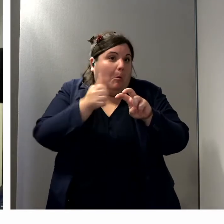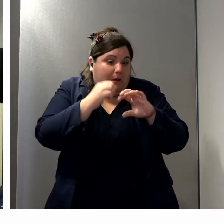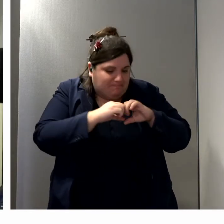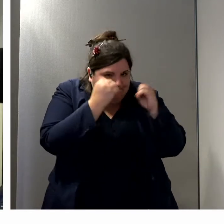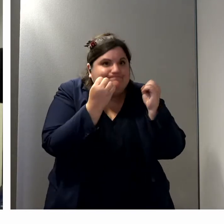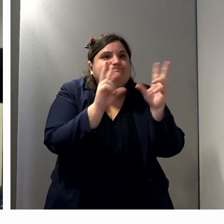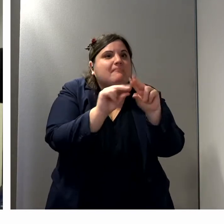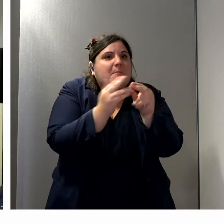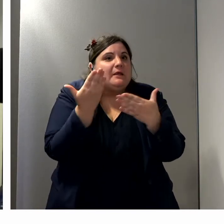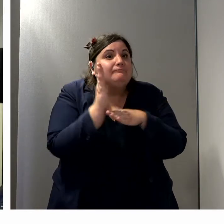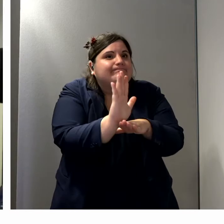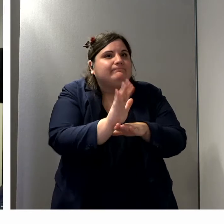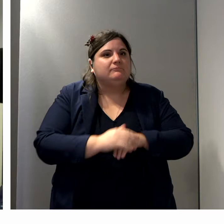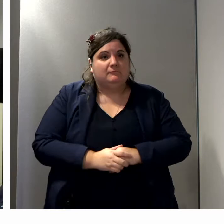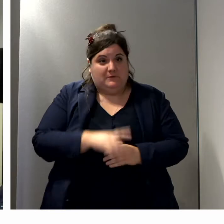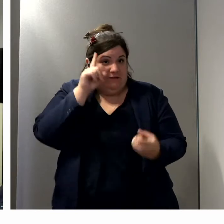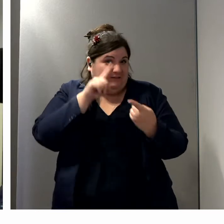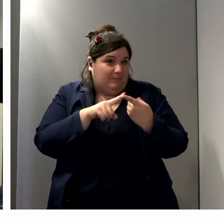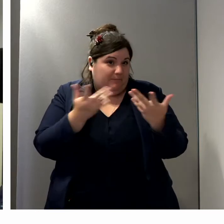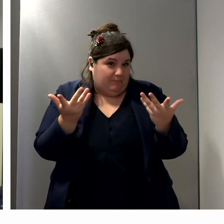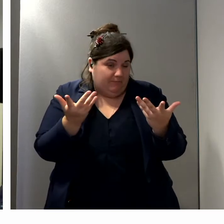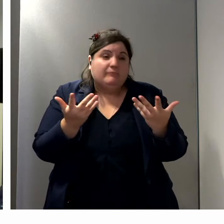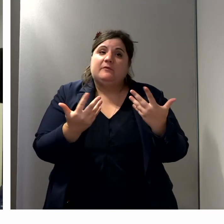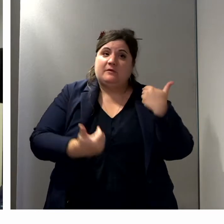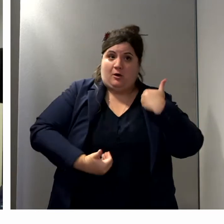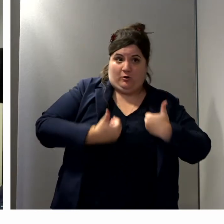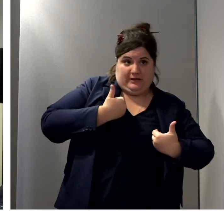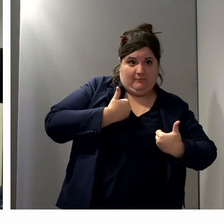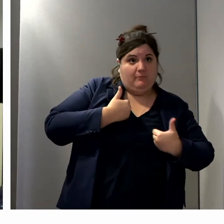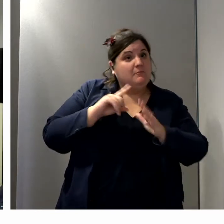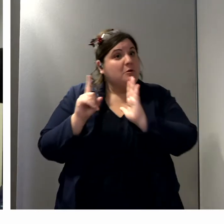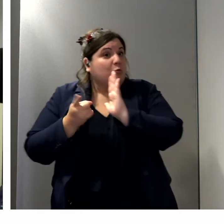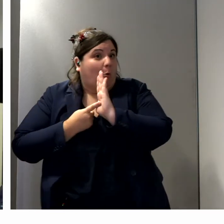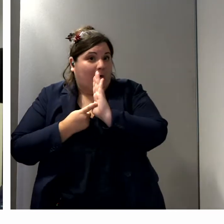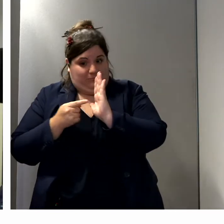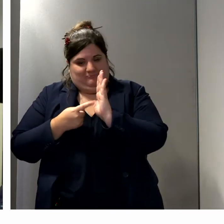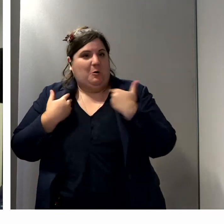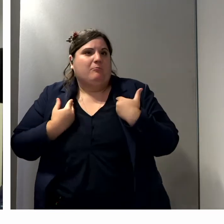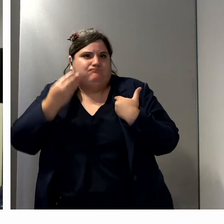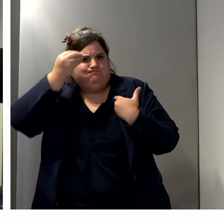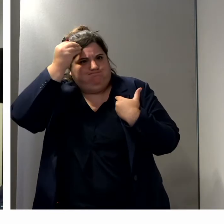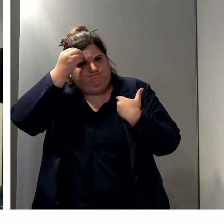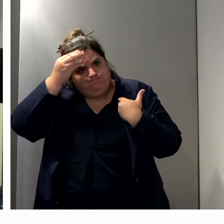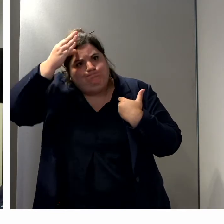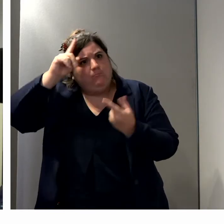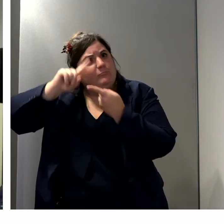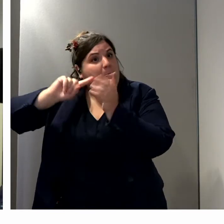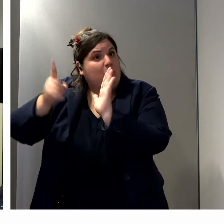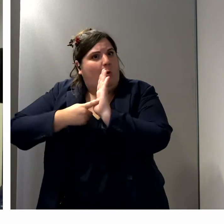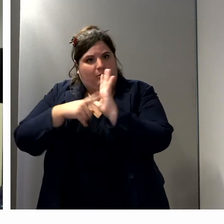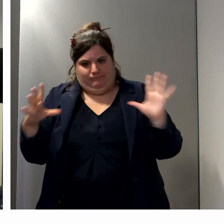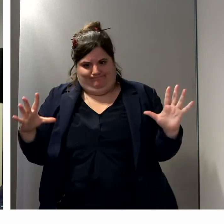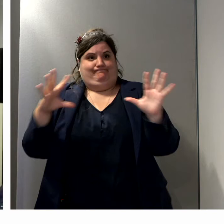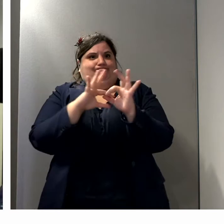cela, portent sur la question du handicap et du droit, puisque je suis docteur en droit. Et j'ai notamment